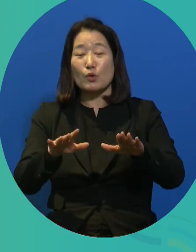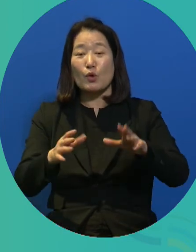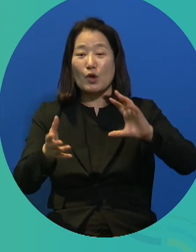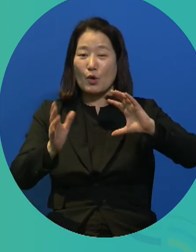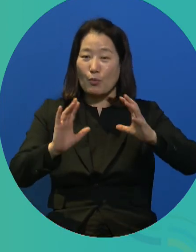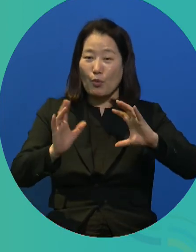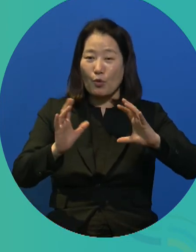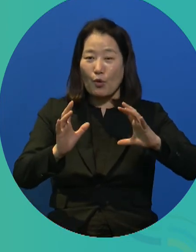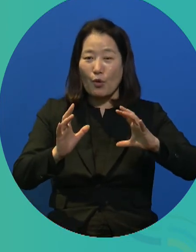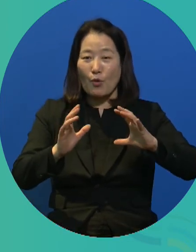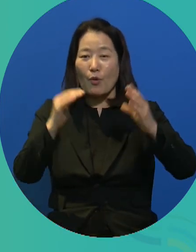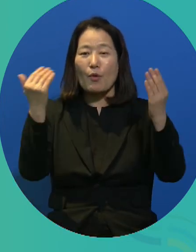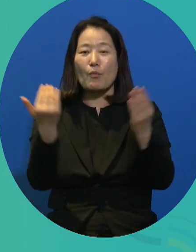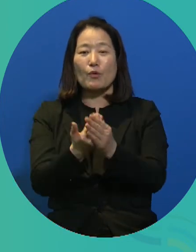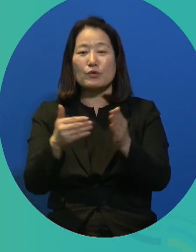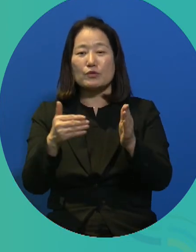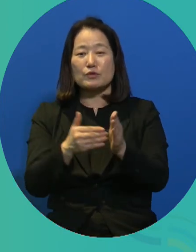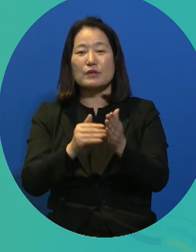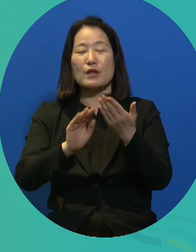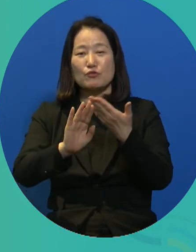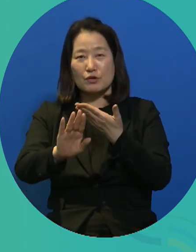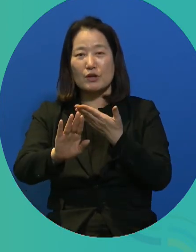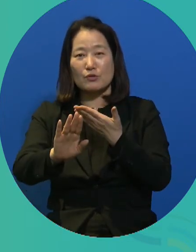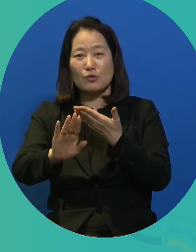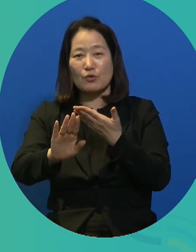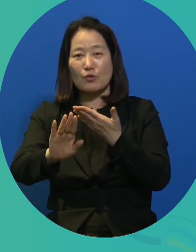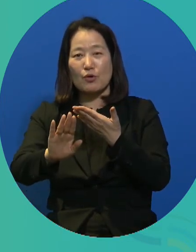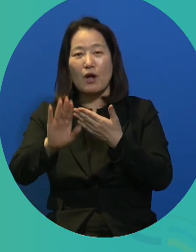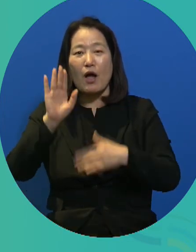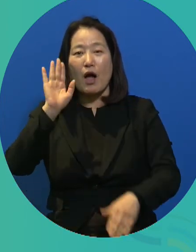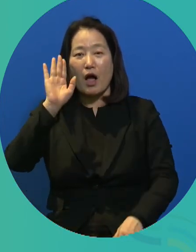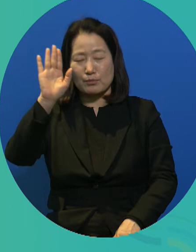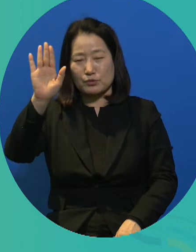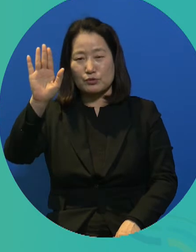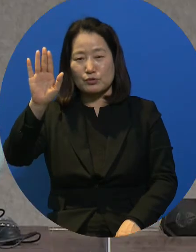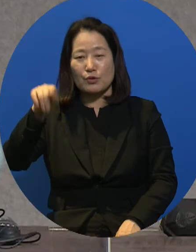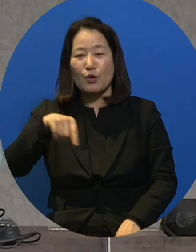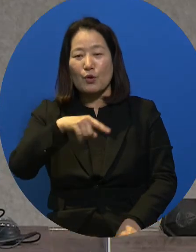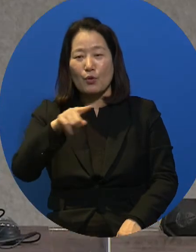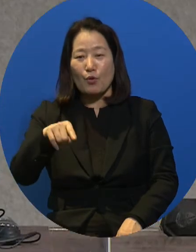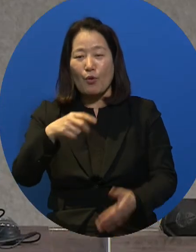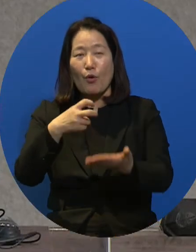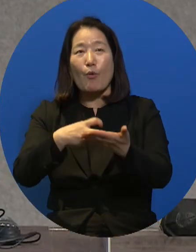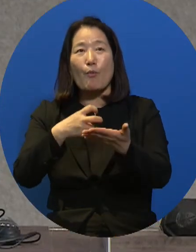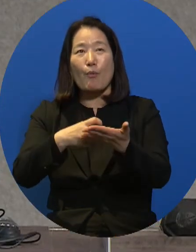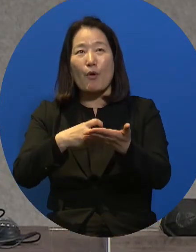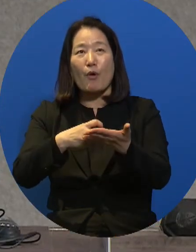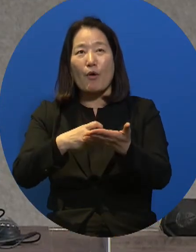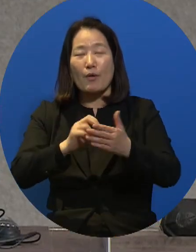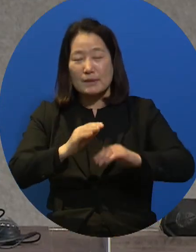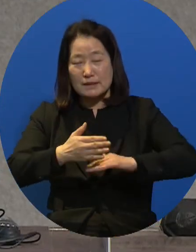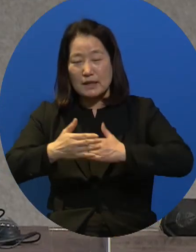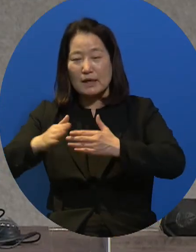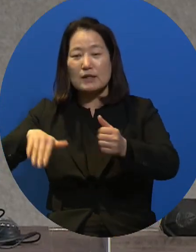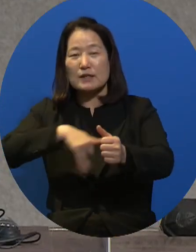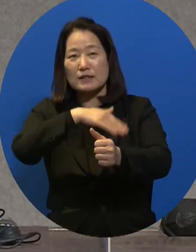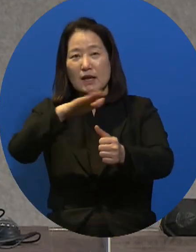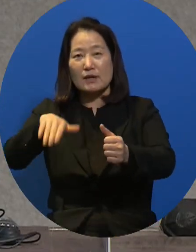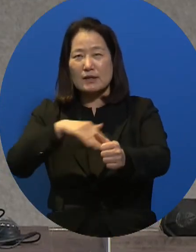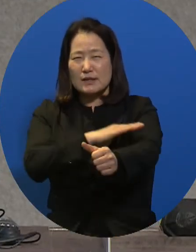끝난 이후에도 이후에 선택의정서가 어떻게 만들어지고 어떻게 지원이 되는지를 다들 깊이